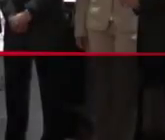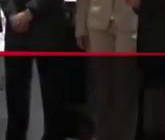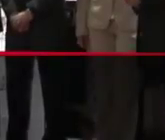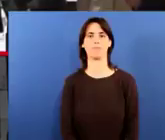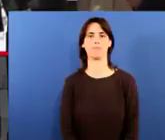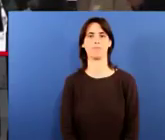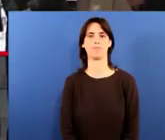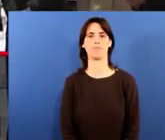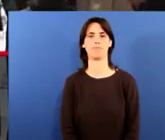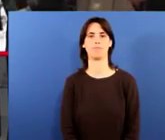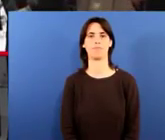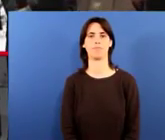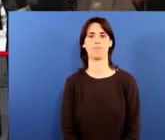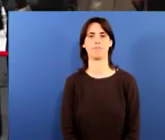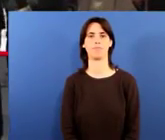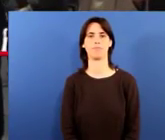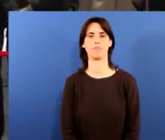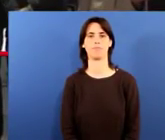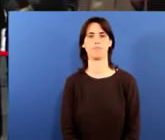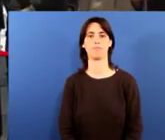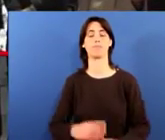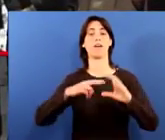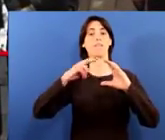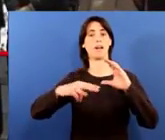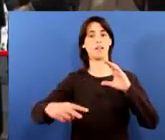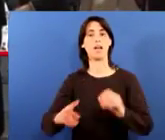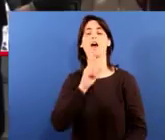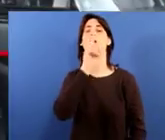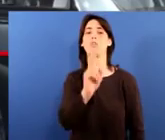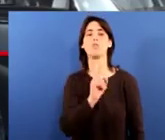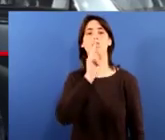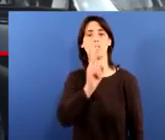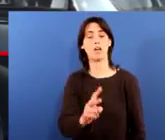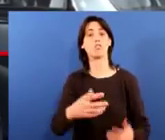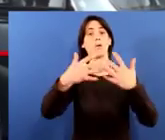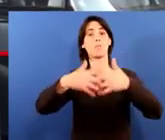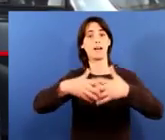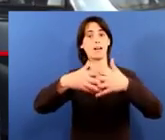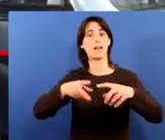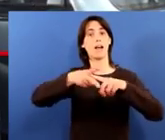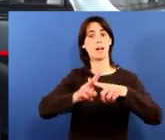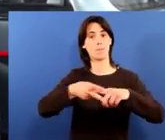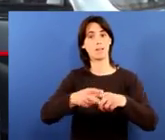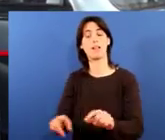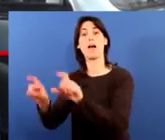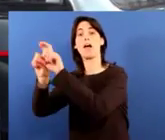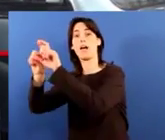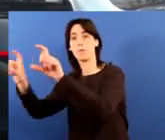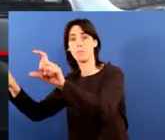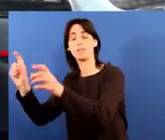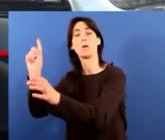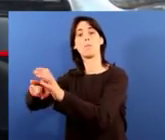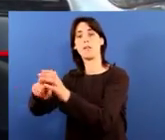Ekonomia sustatzeko diputatu Imanol Pradalesek, kanpo sustapenerako zuzendari nagusi Gabino Martinez Arenazak, eta enpresak eta berrikuntza